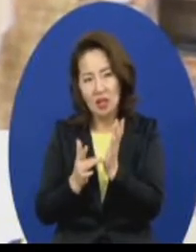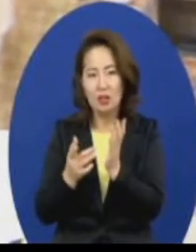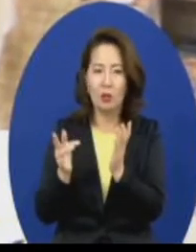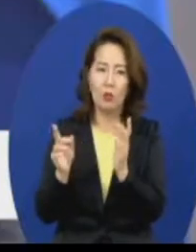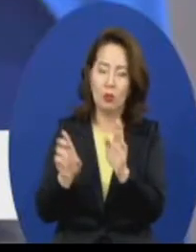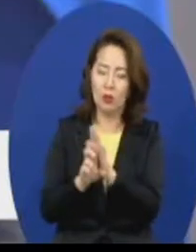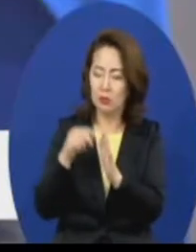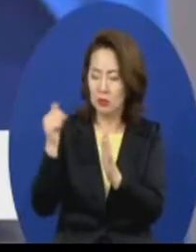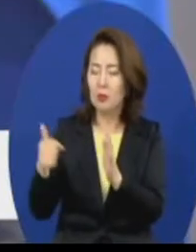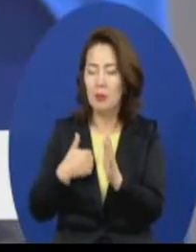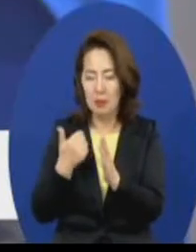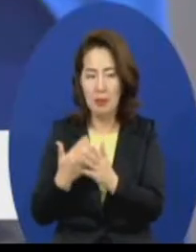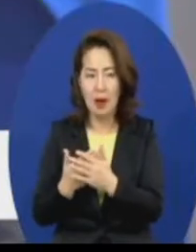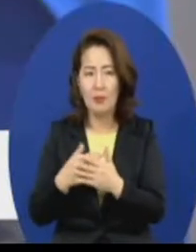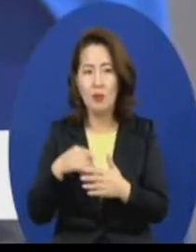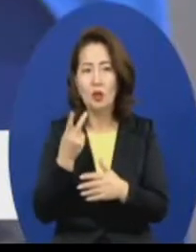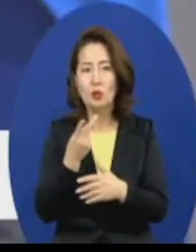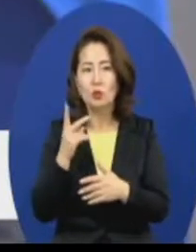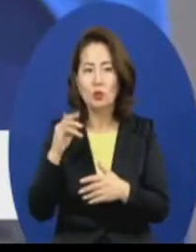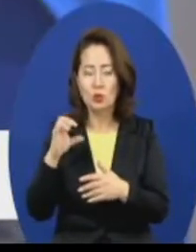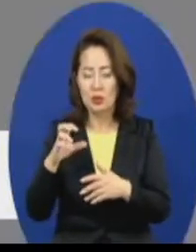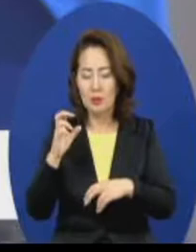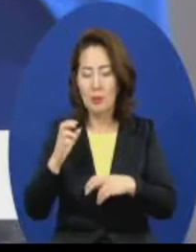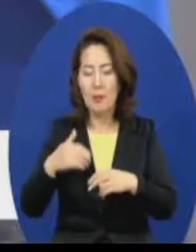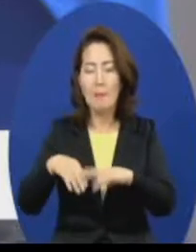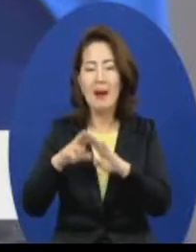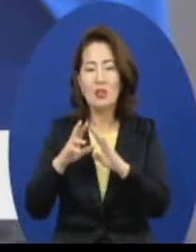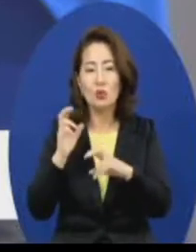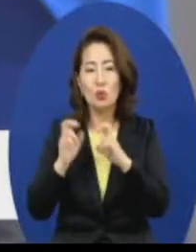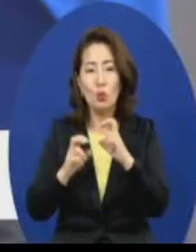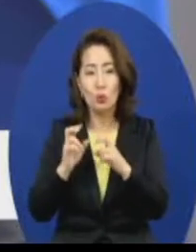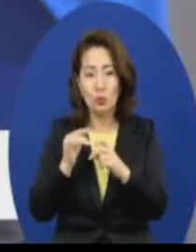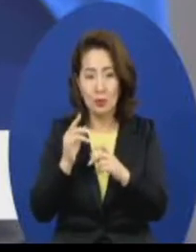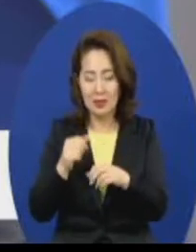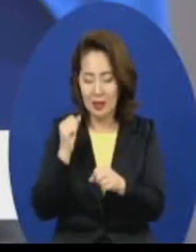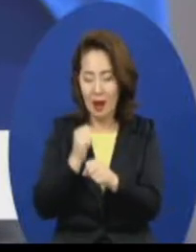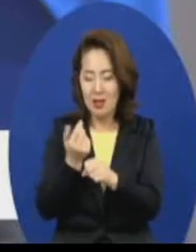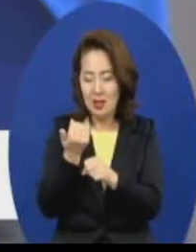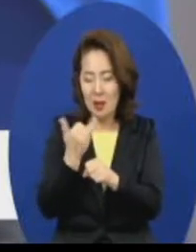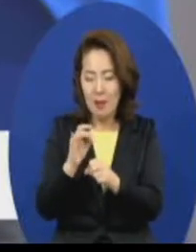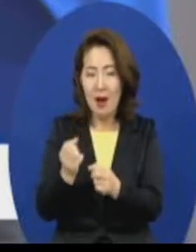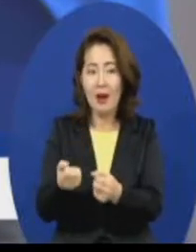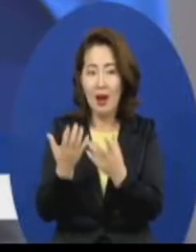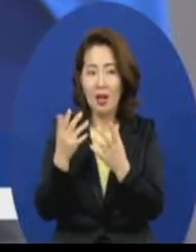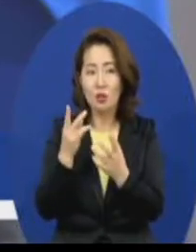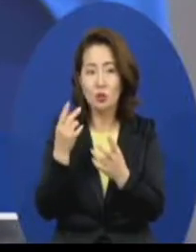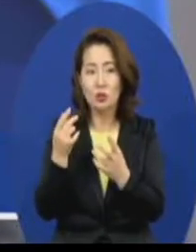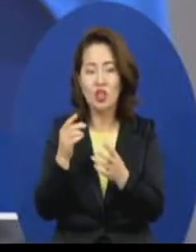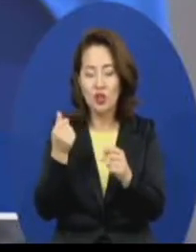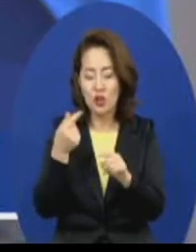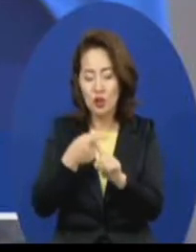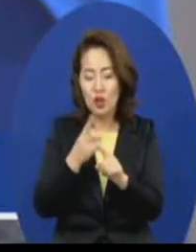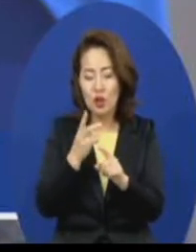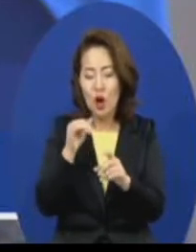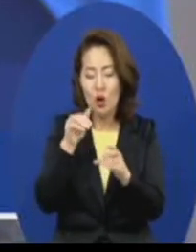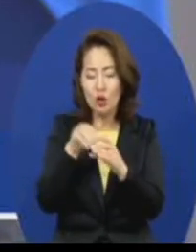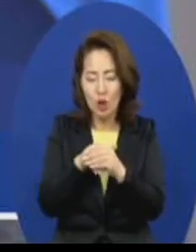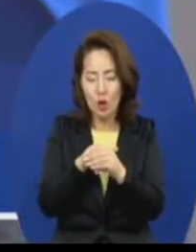техникийн нөхцөлөл байгаа. Нүүрс байжуулах үйлдвэрийг 5 толгойдоо барь гэж. Дахиад ажлын байр бий болно. Нэмээ өртөг